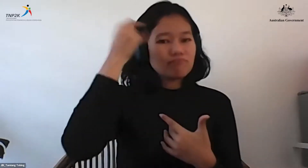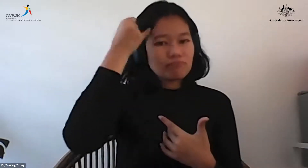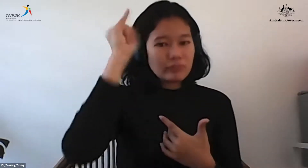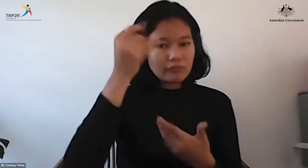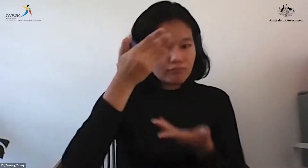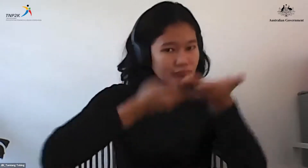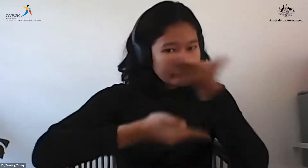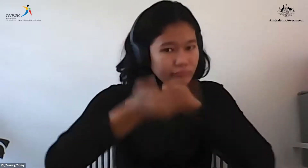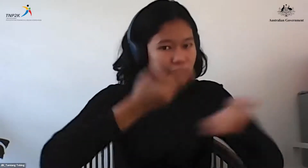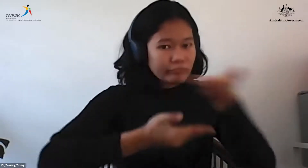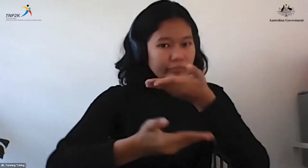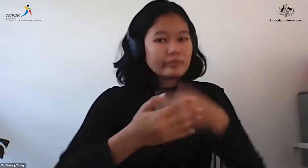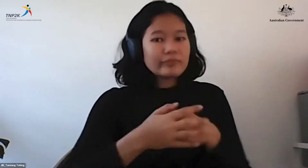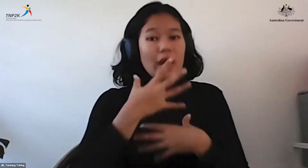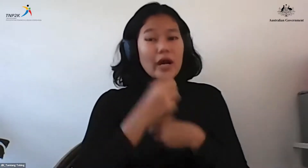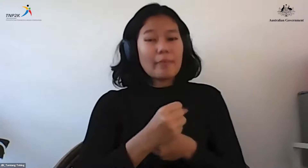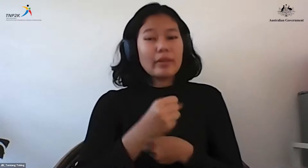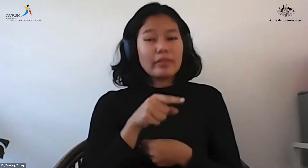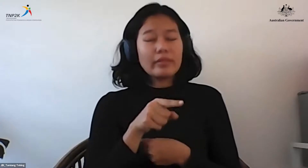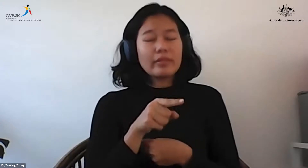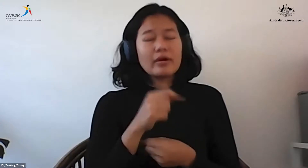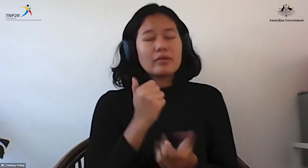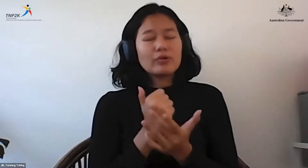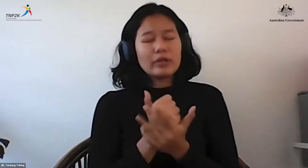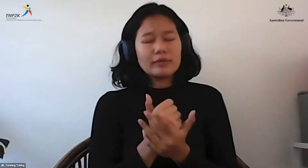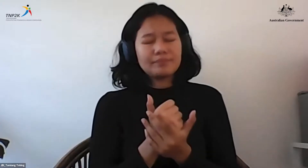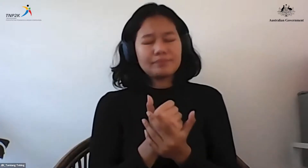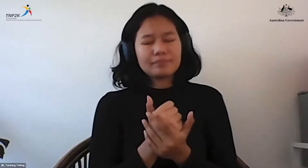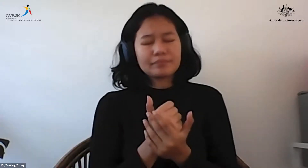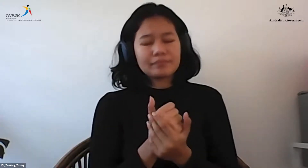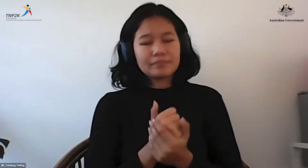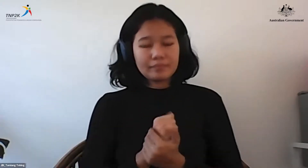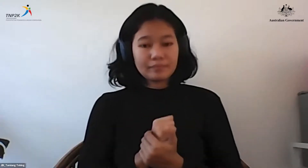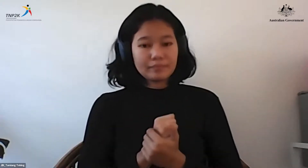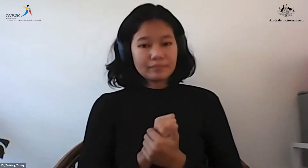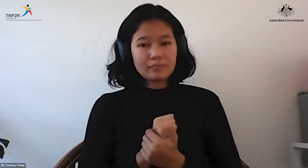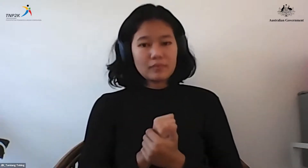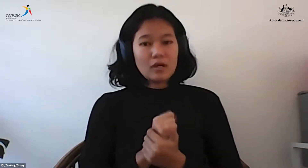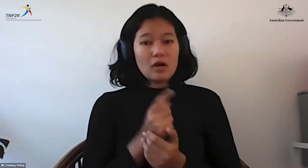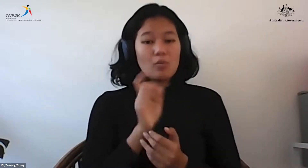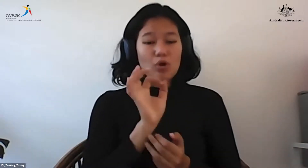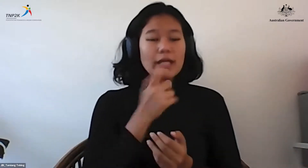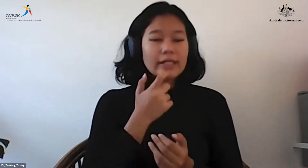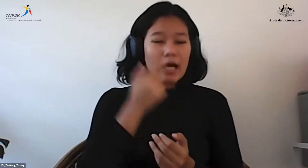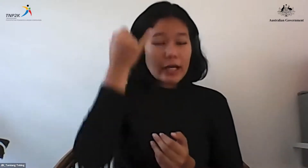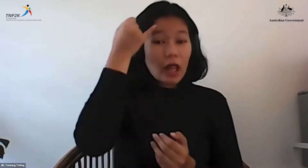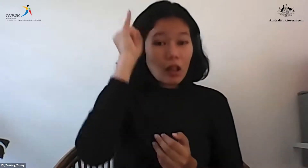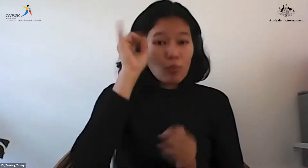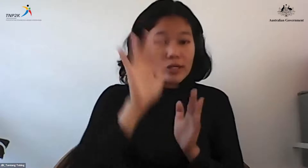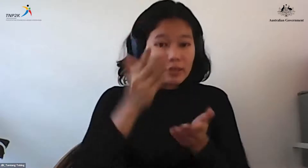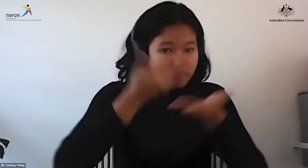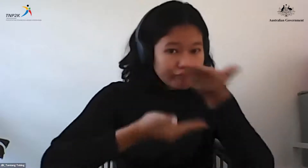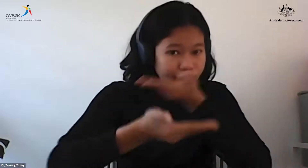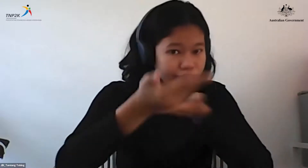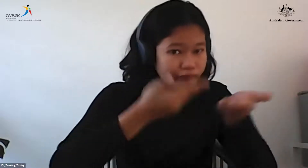yang harapannya sebetulnya bukan hanya menjadi apa namanya knowledge hub ya bagi pengetahuan-pengetahuan yang kami